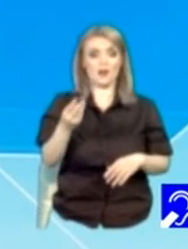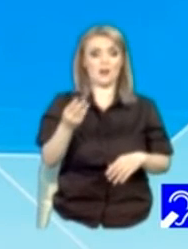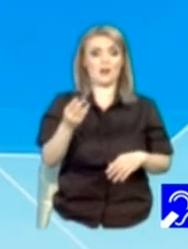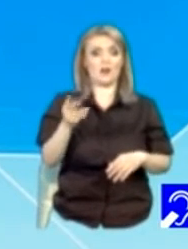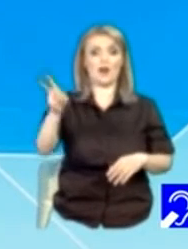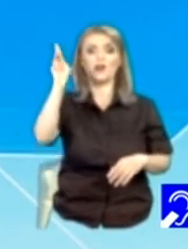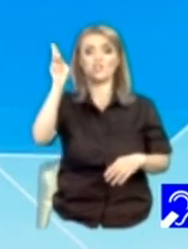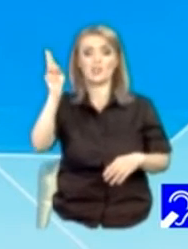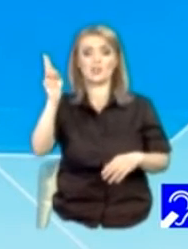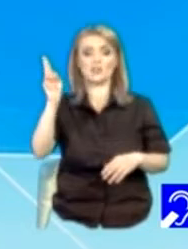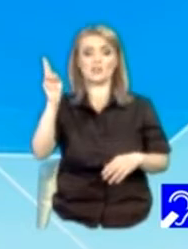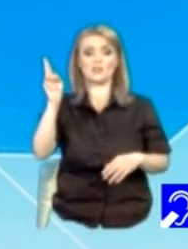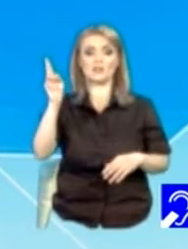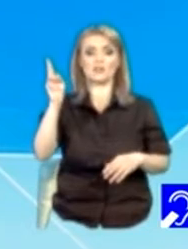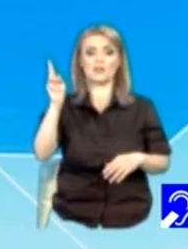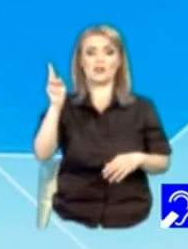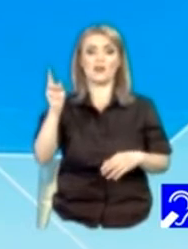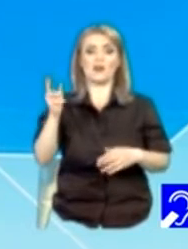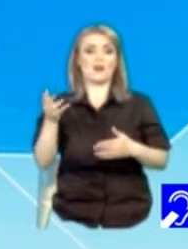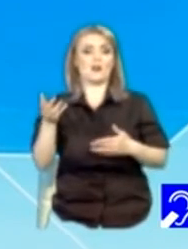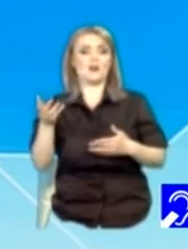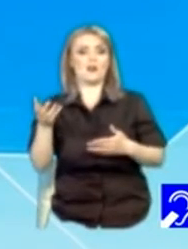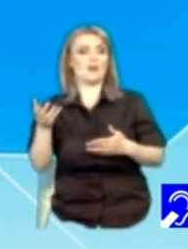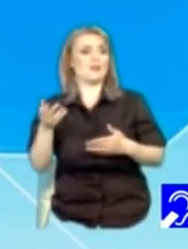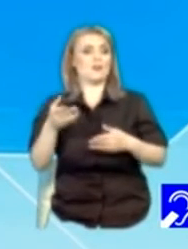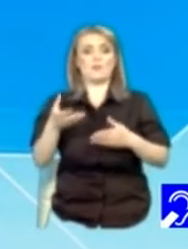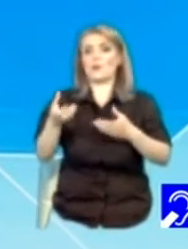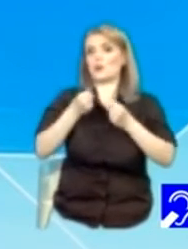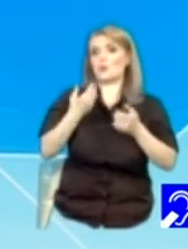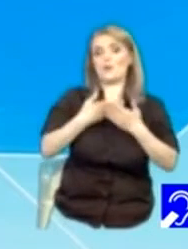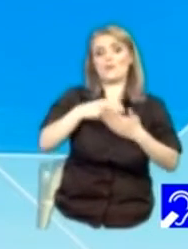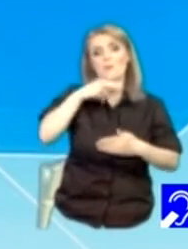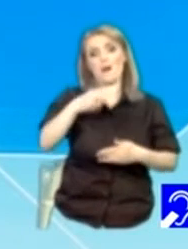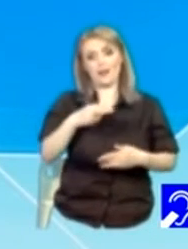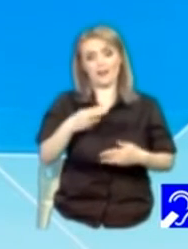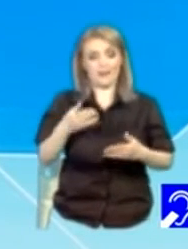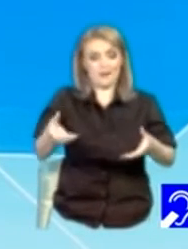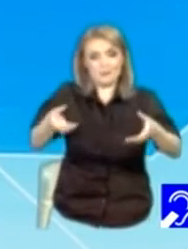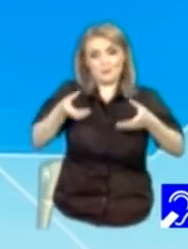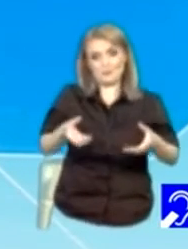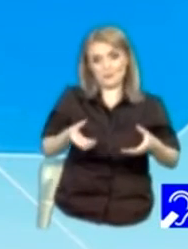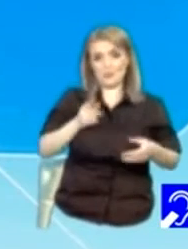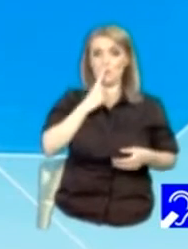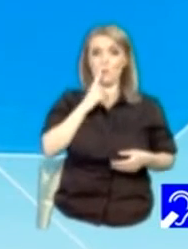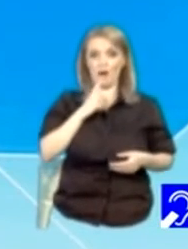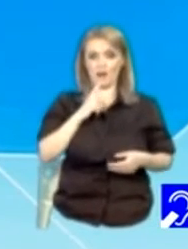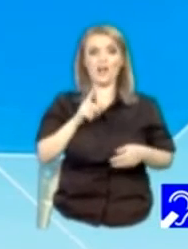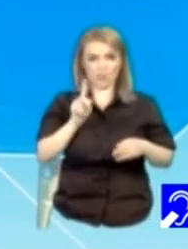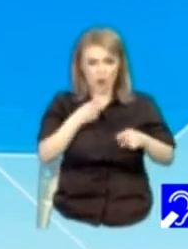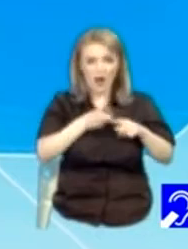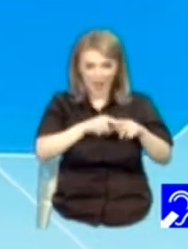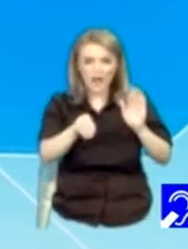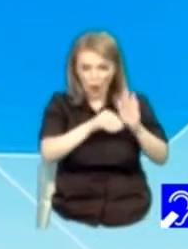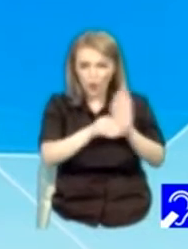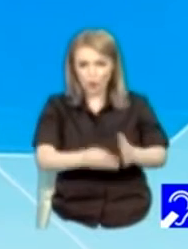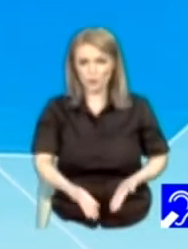care iau drept remunerare, o cutie de bani sau nu mai știu ce acolo, într-o sumă de până